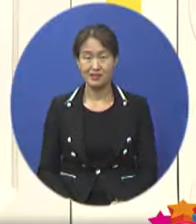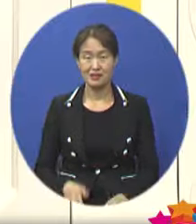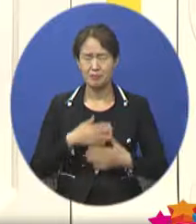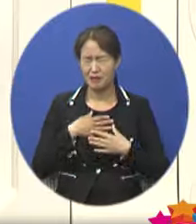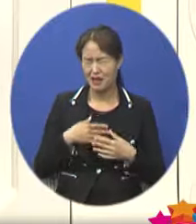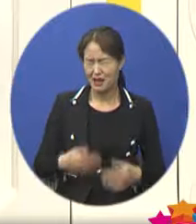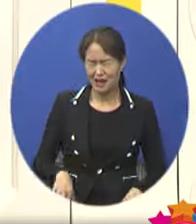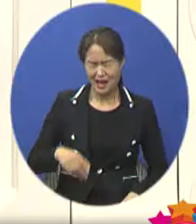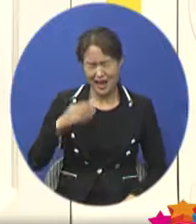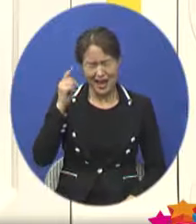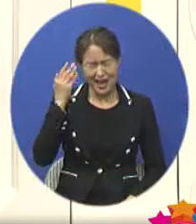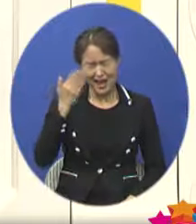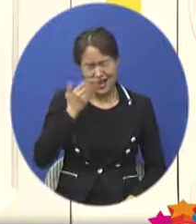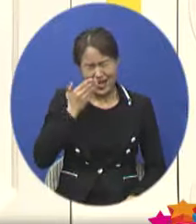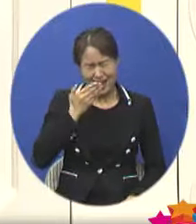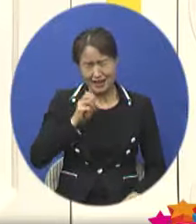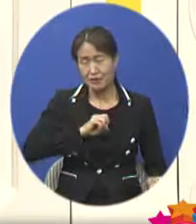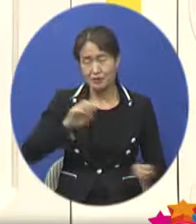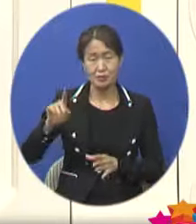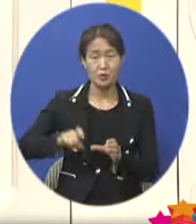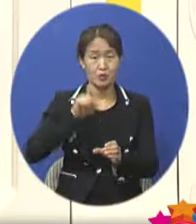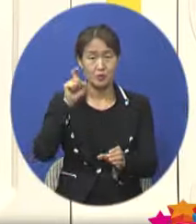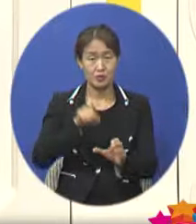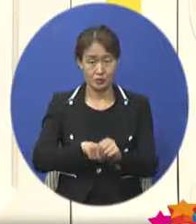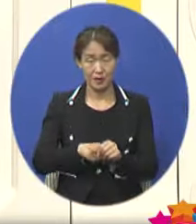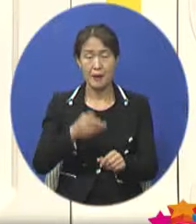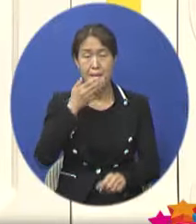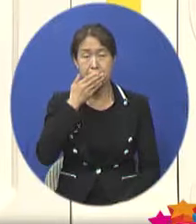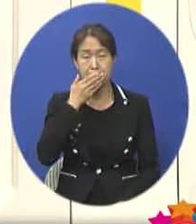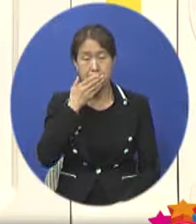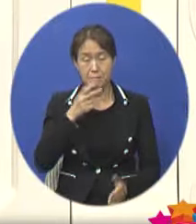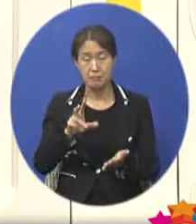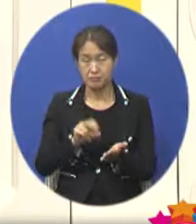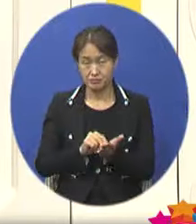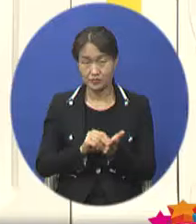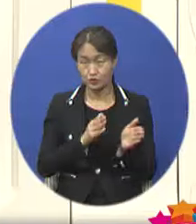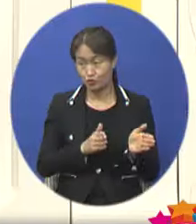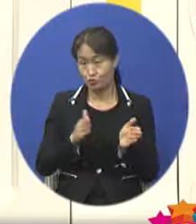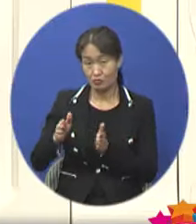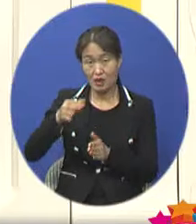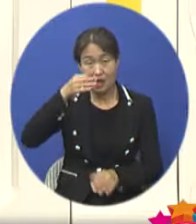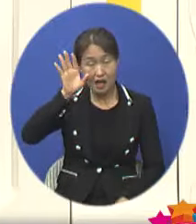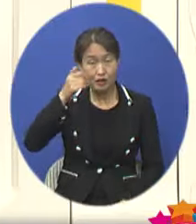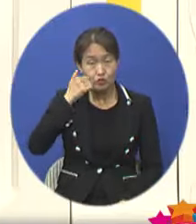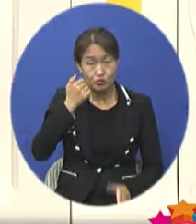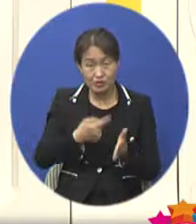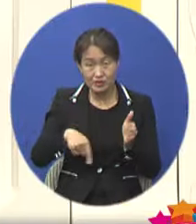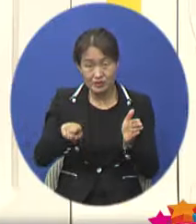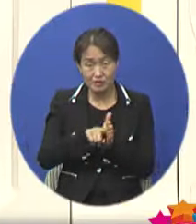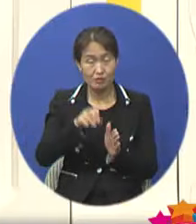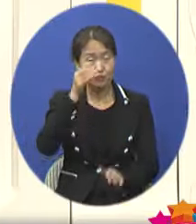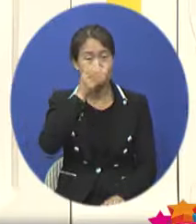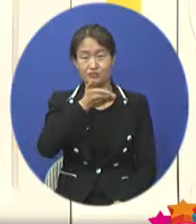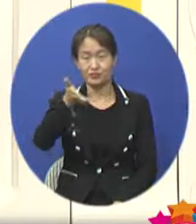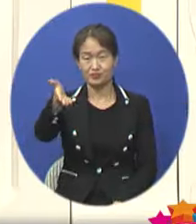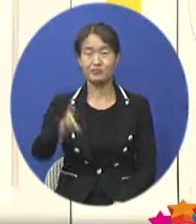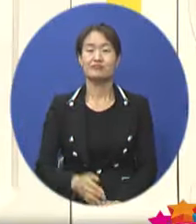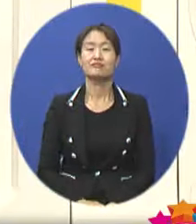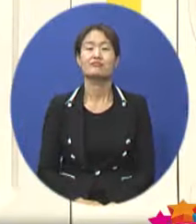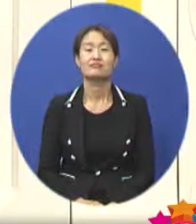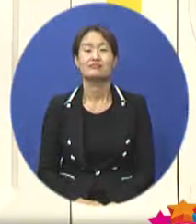피로와 스트레스를 깨끗이 풀어드리기 위한 힐링 푸드 퀴즈를 준비를 했습니다. 네. 안 보신 분들 위해서 한번 또 보여드릴게요. 힐링 푸드